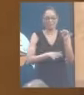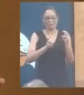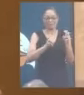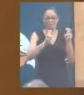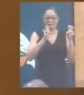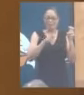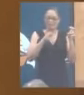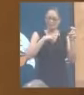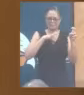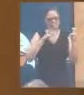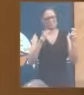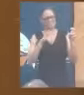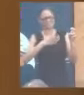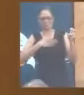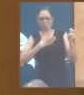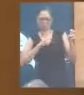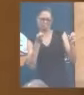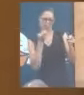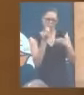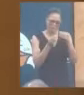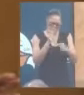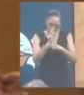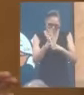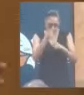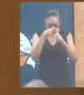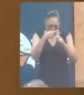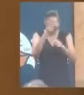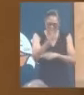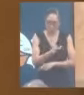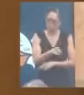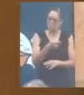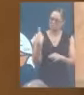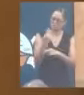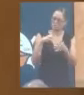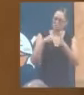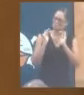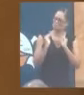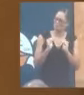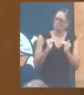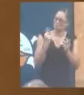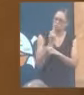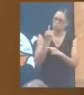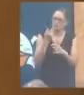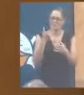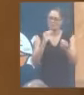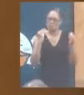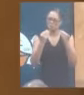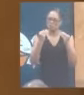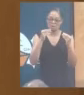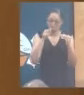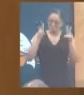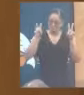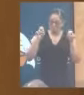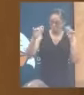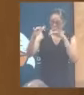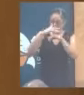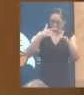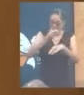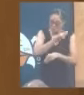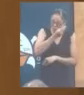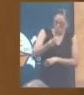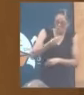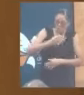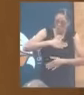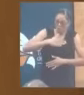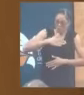vous essayez de détruire l'individu et la personne. Ça a toujours été la même technique. Toujours pareil. Climat de terreur que Bénédicte Di